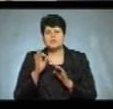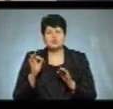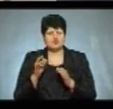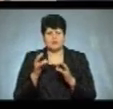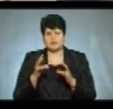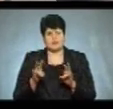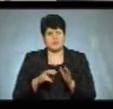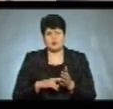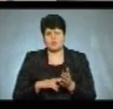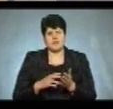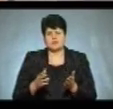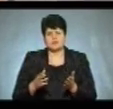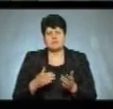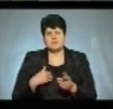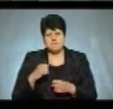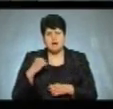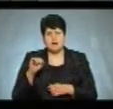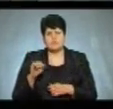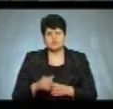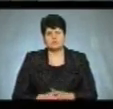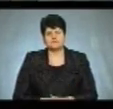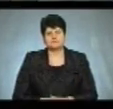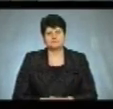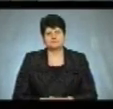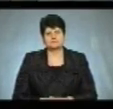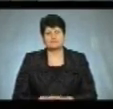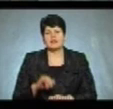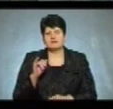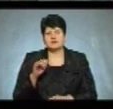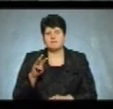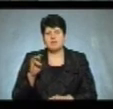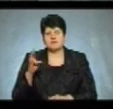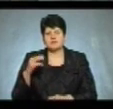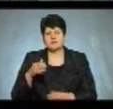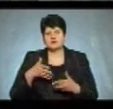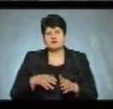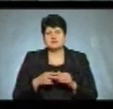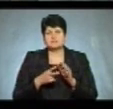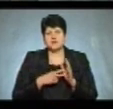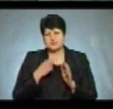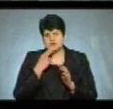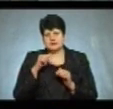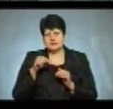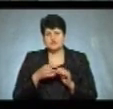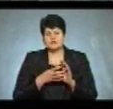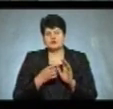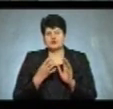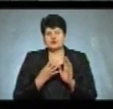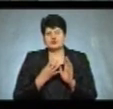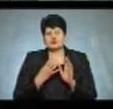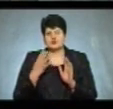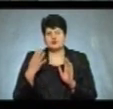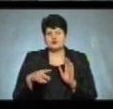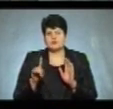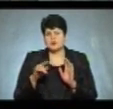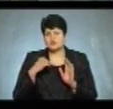треба боятися. Ми переможемо. Іван Мандрик народився 17 червня 1941 року